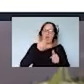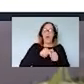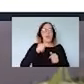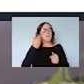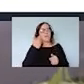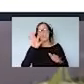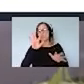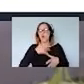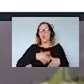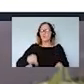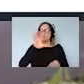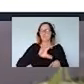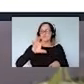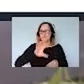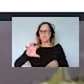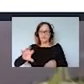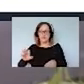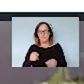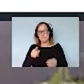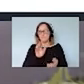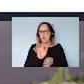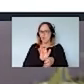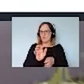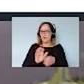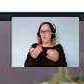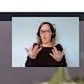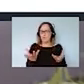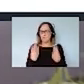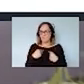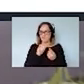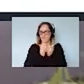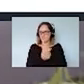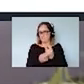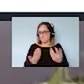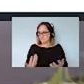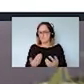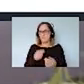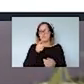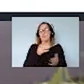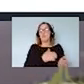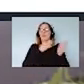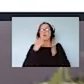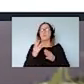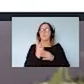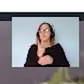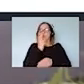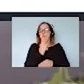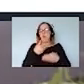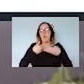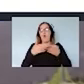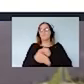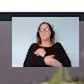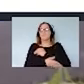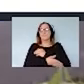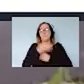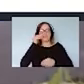ilość treści wideo, która powstała w produkcji, jest łatwa do przerabiania. I to jest taki kolejny poziom tego, co nam dają otwarte zasoby.